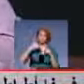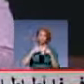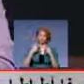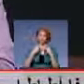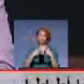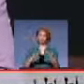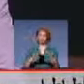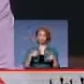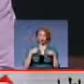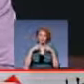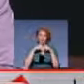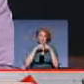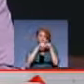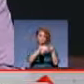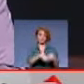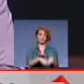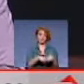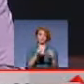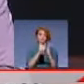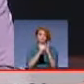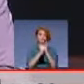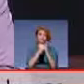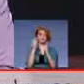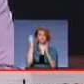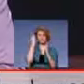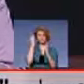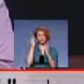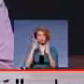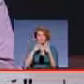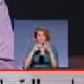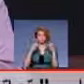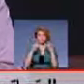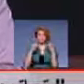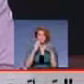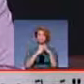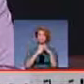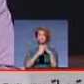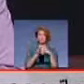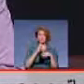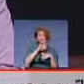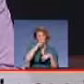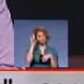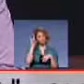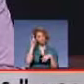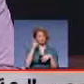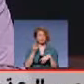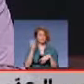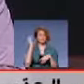معاك ونزور المكان عشان نقدر نوجد حل ونعرف إذا كان البيت ده أهله في مس